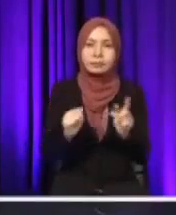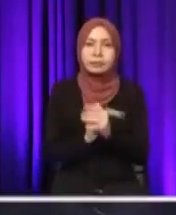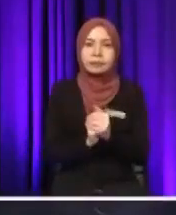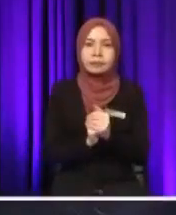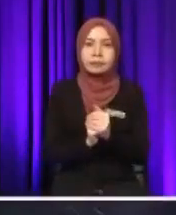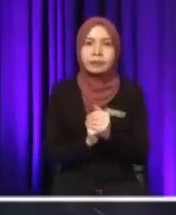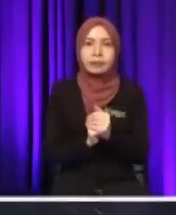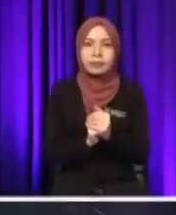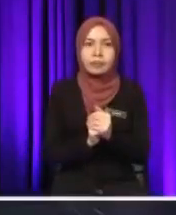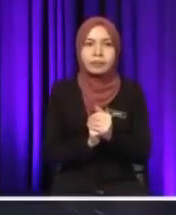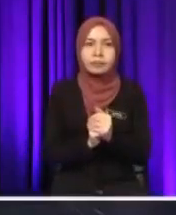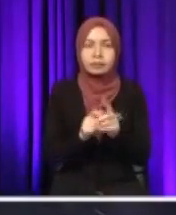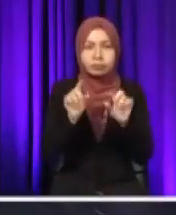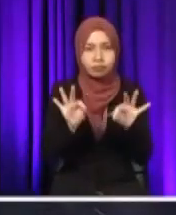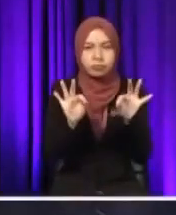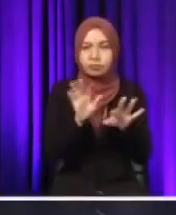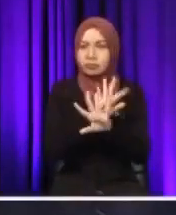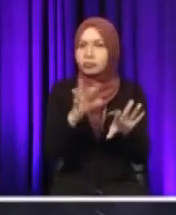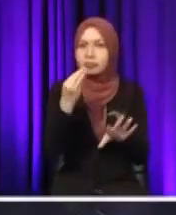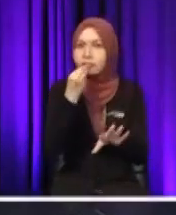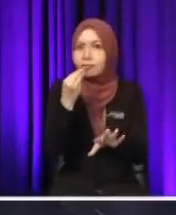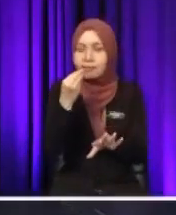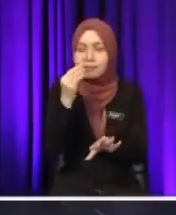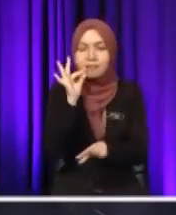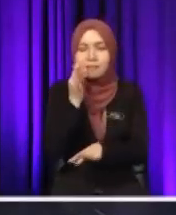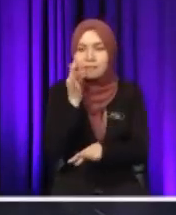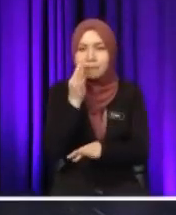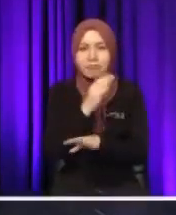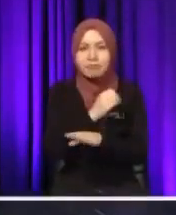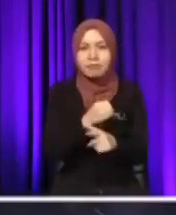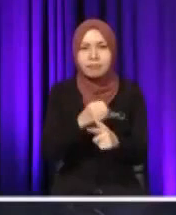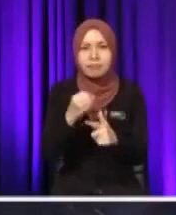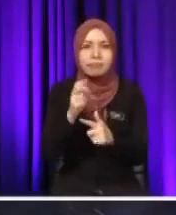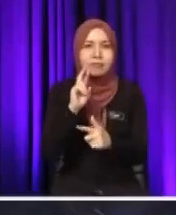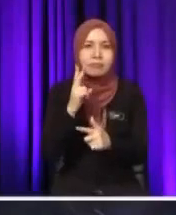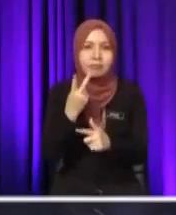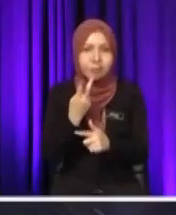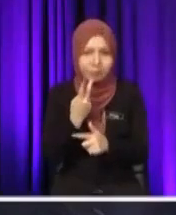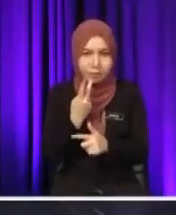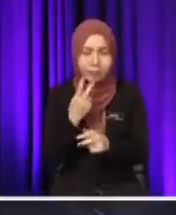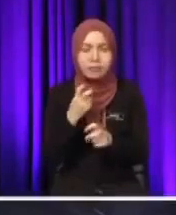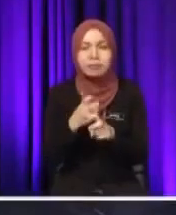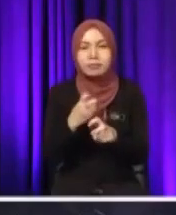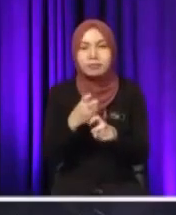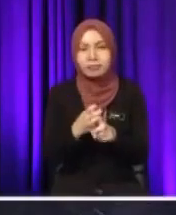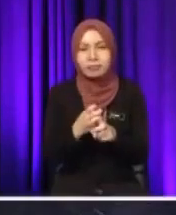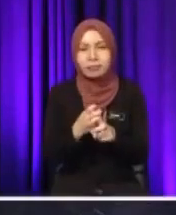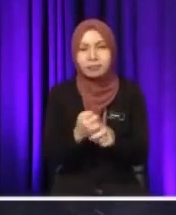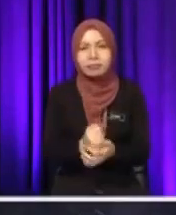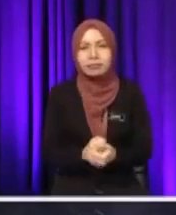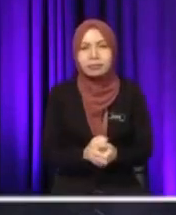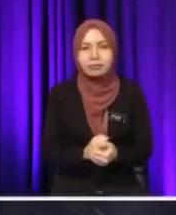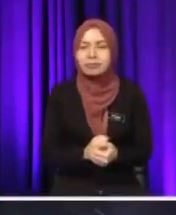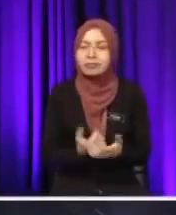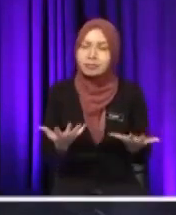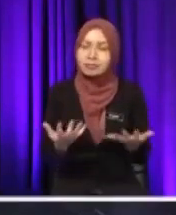tak makan sayur, tak kan? Boleh. Tak boleh. Tapi at least boleh guna minyak sawit sebagai bahan antioksidan. Okey, faham,